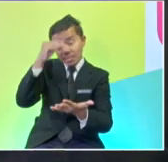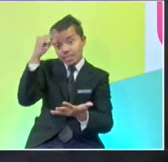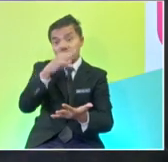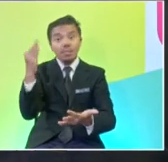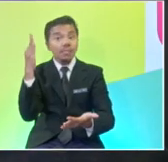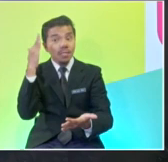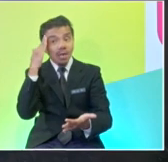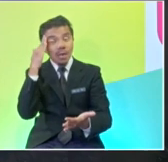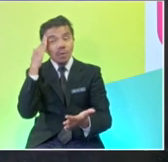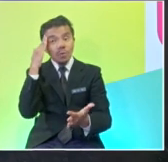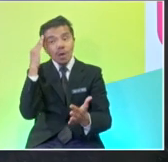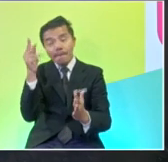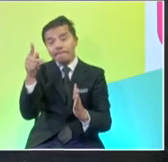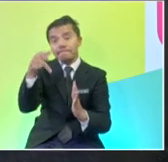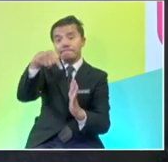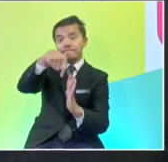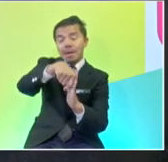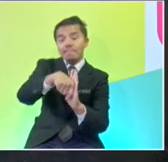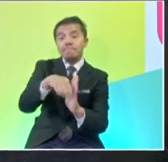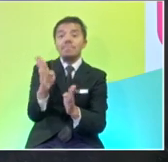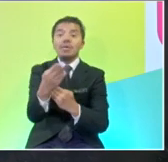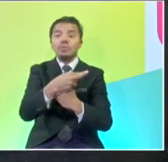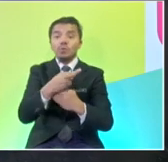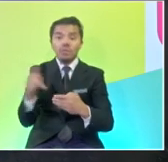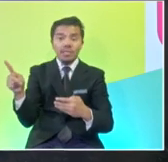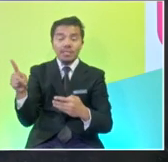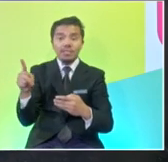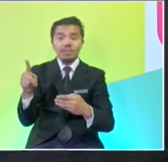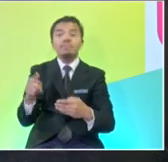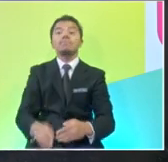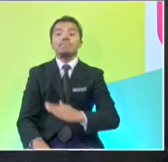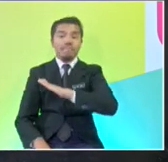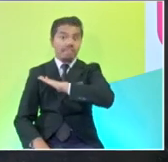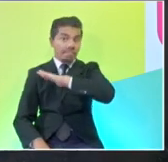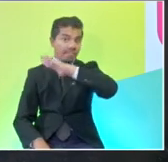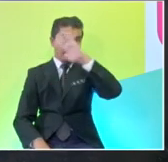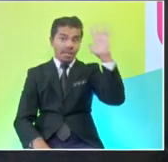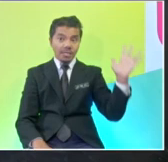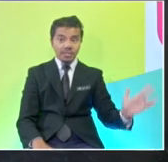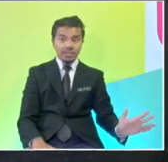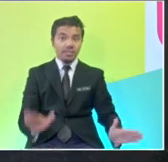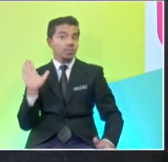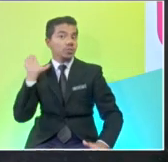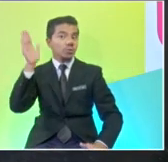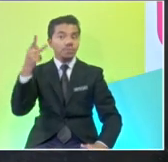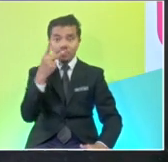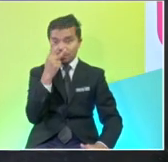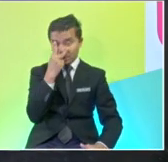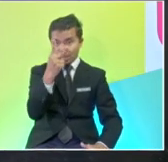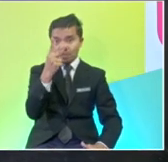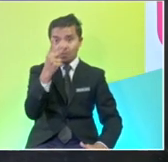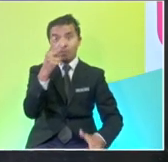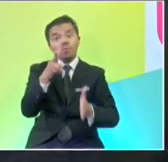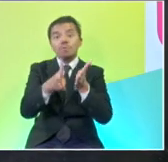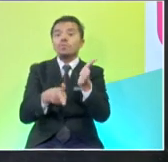untuk Kristen murid-murid di rumah video Oke Jadi boleh kita